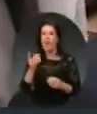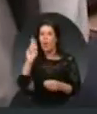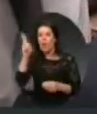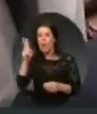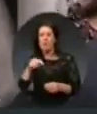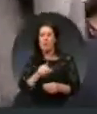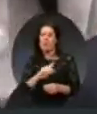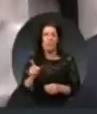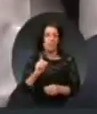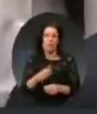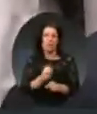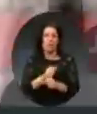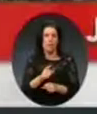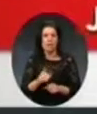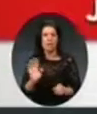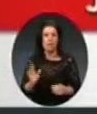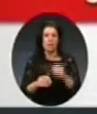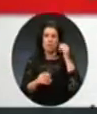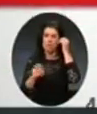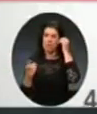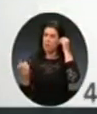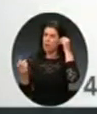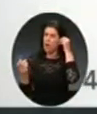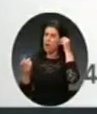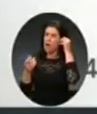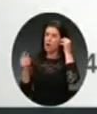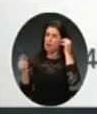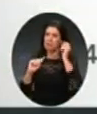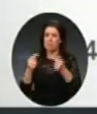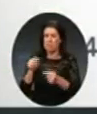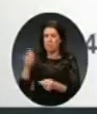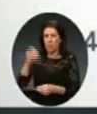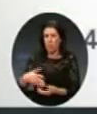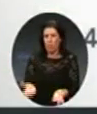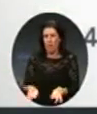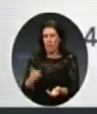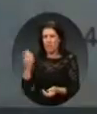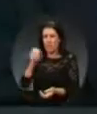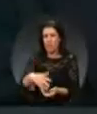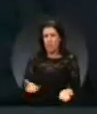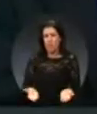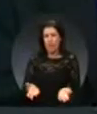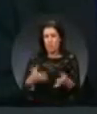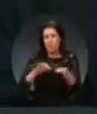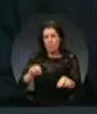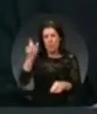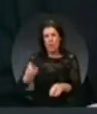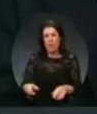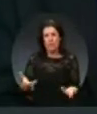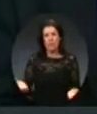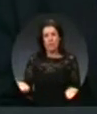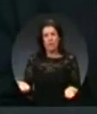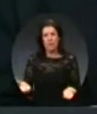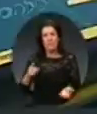לעשות את זה. זה הסיפור, אלדד. זה הסיפור, אלדד. אבל זה תרומה. זה תרומה. מותר לבן אדם להיות פוליטיקאי. למה בנק הפועלים?